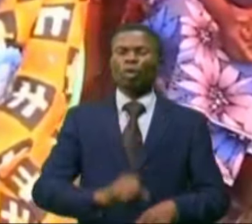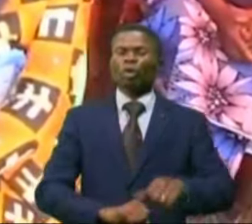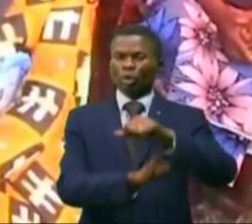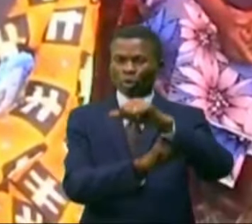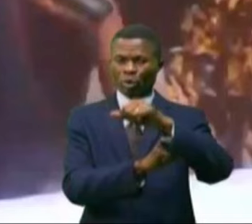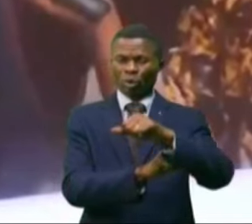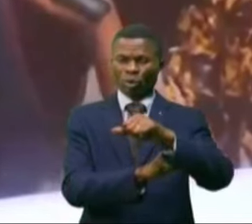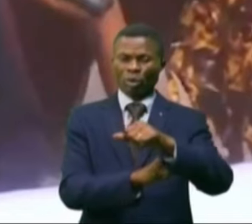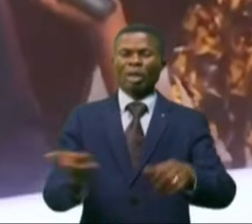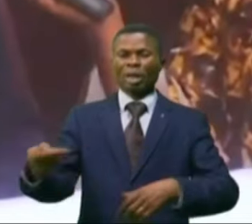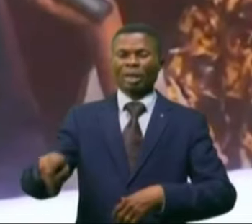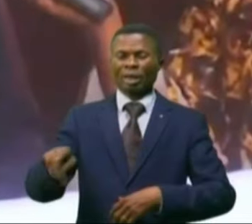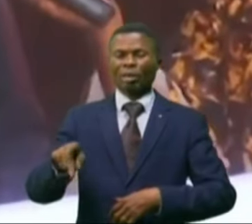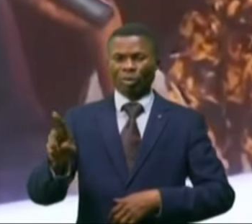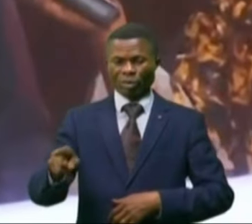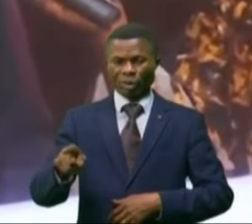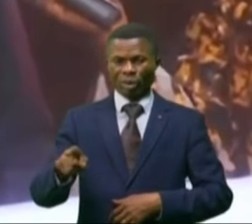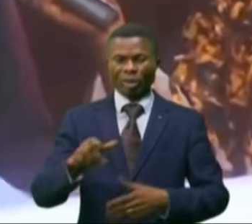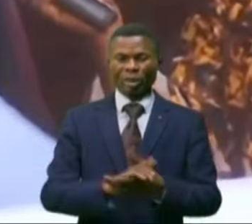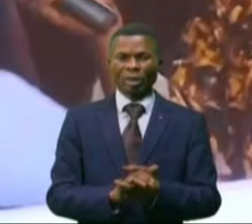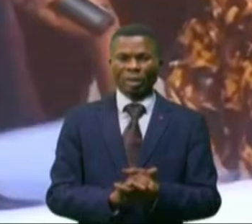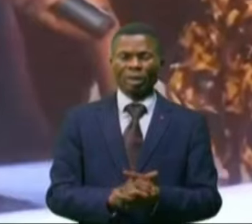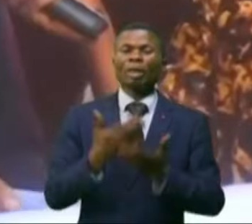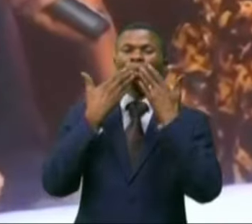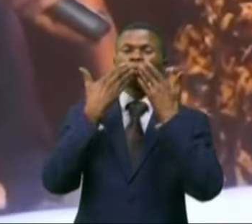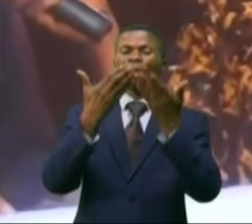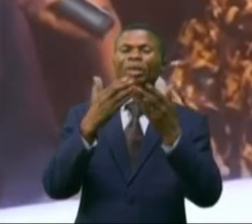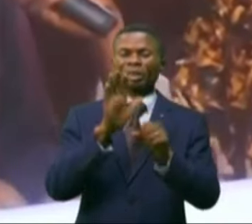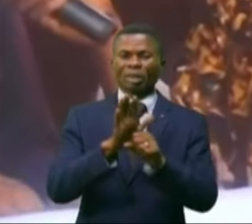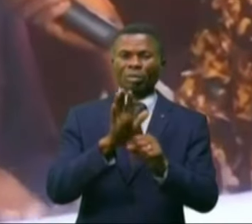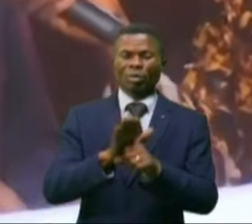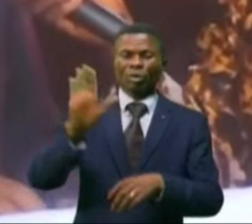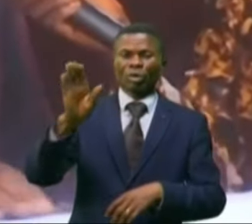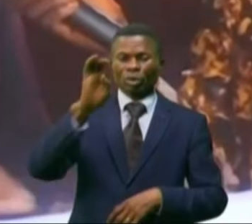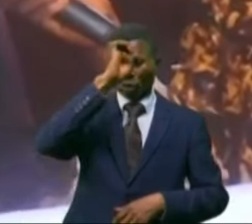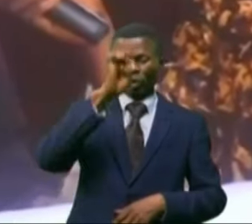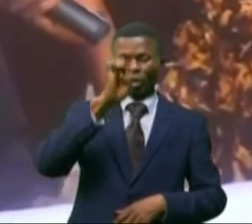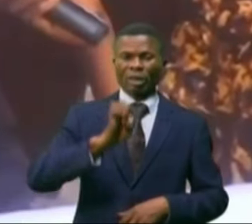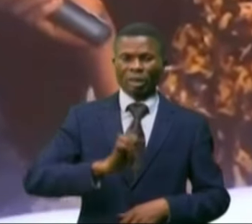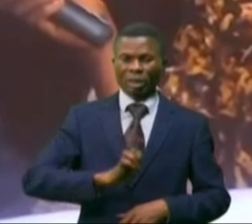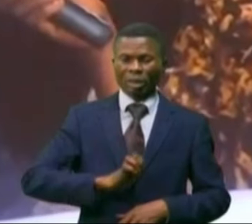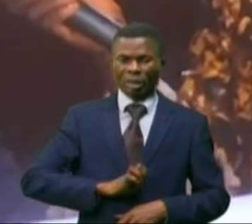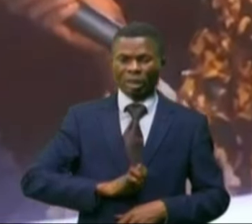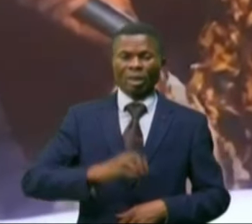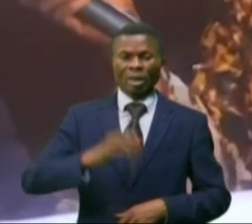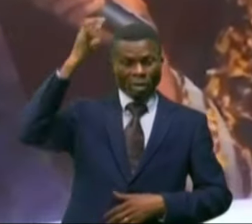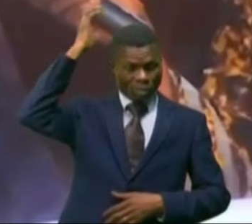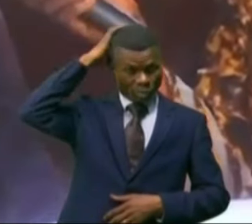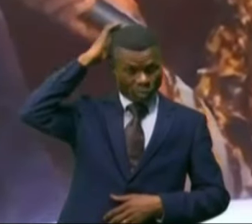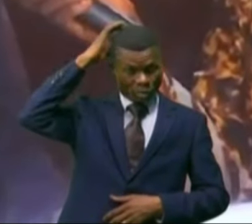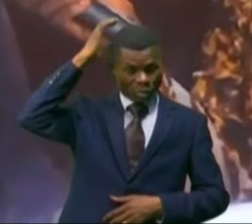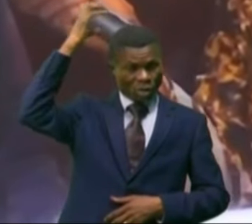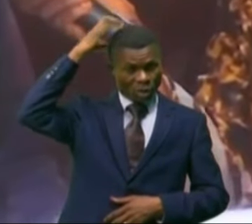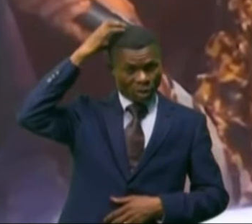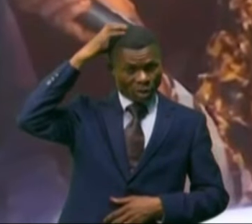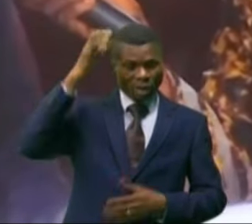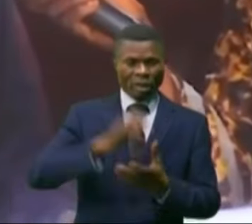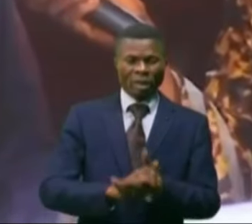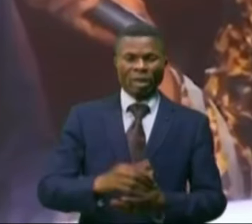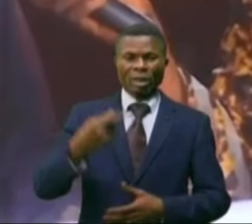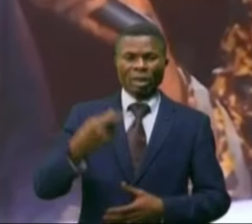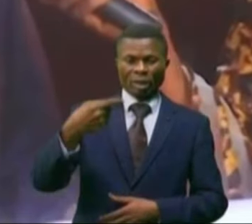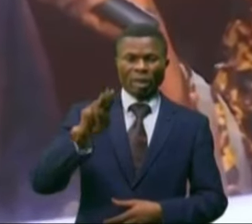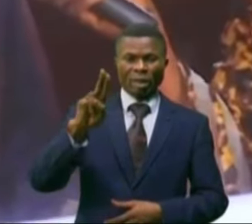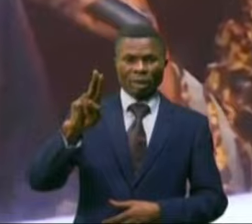de la province. Je remercie son Excellence, Monseigneur l'évêque, pour avoir bien